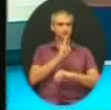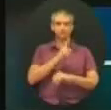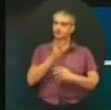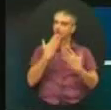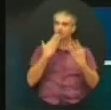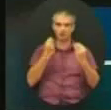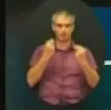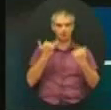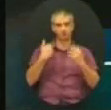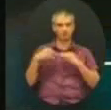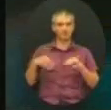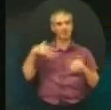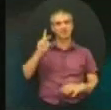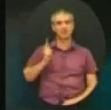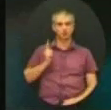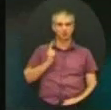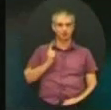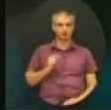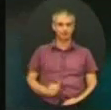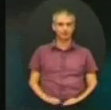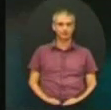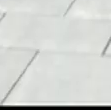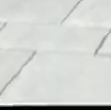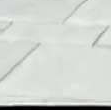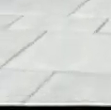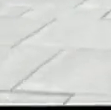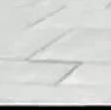רבה לכם. אנחנו לקריאות האישיות. קריאה אישית.